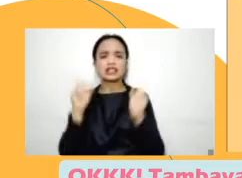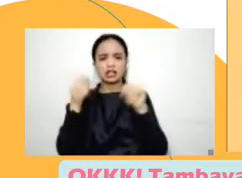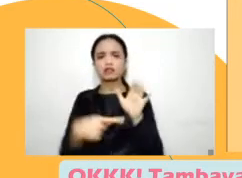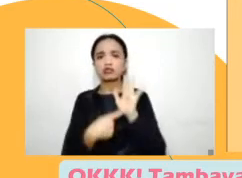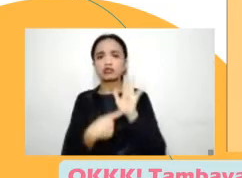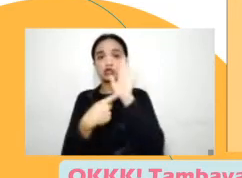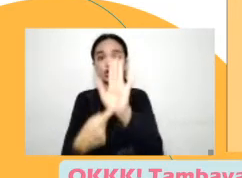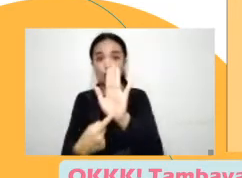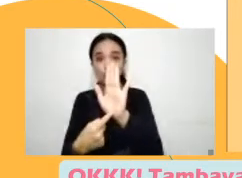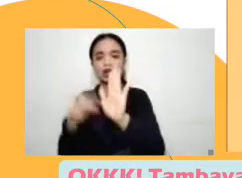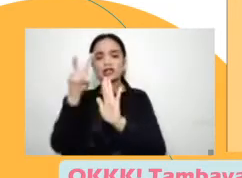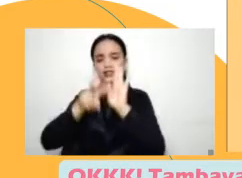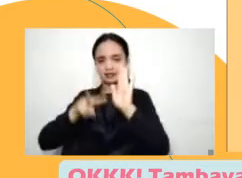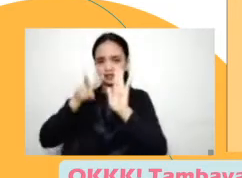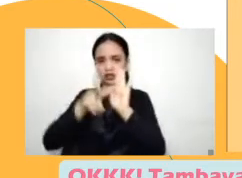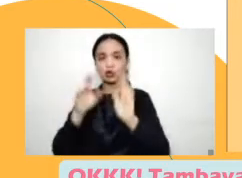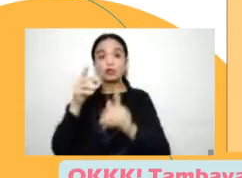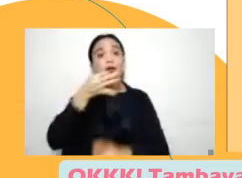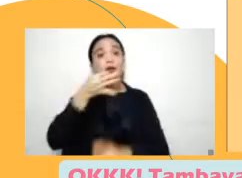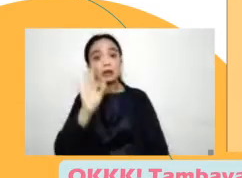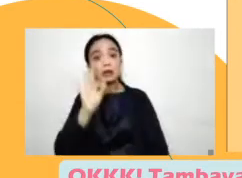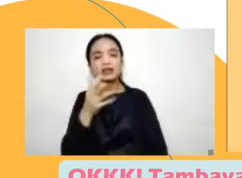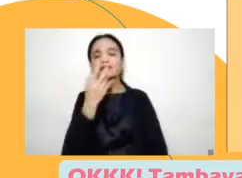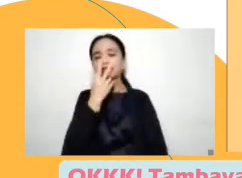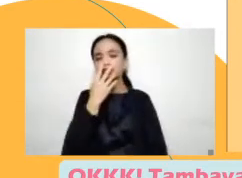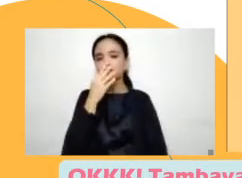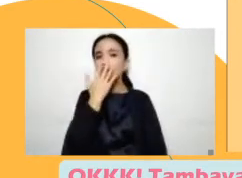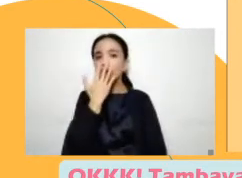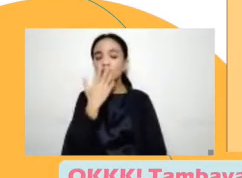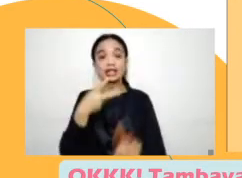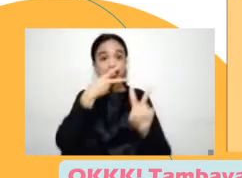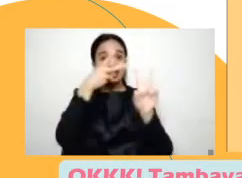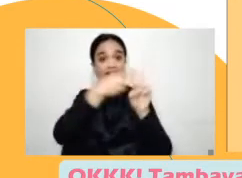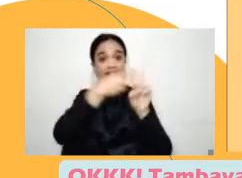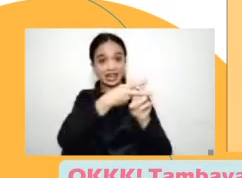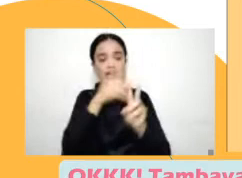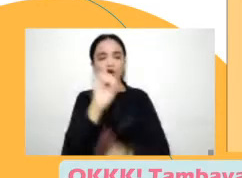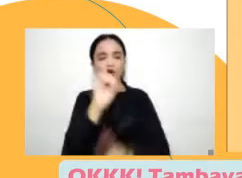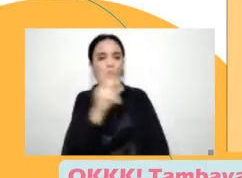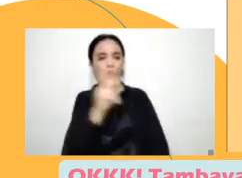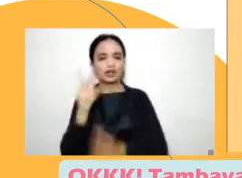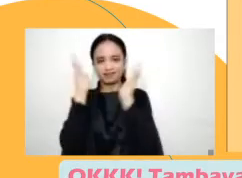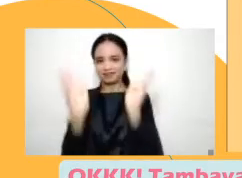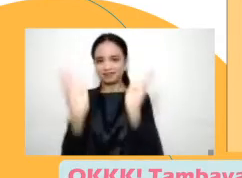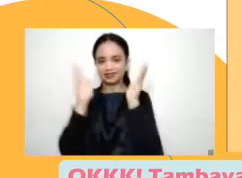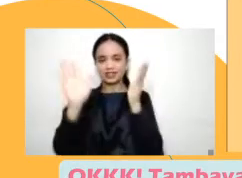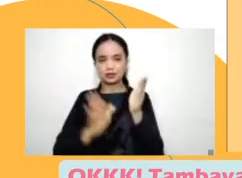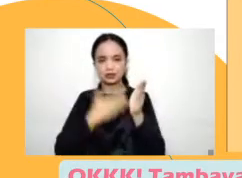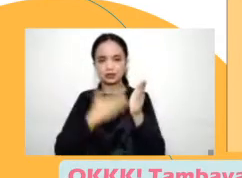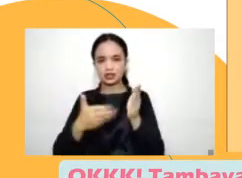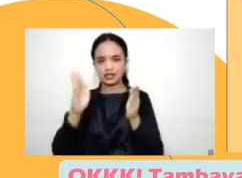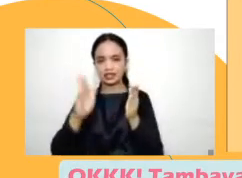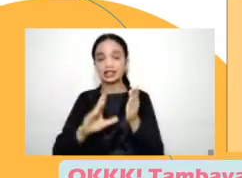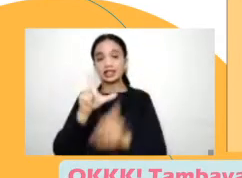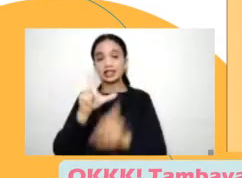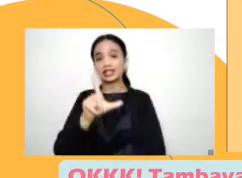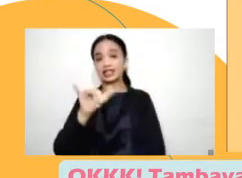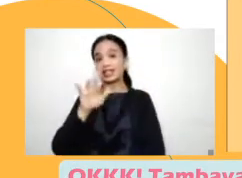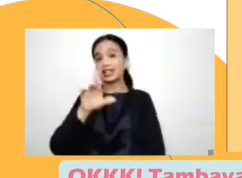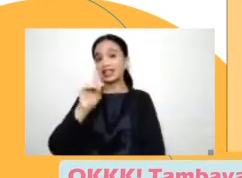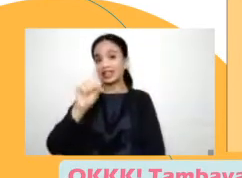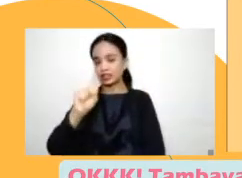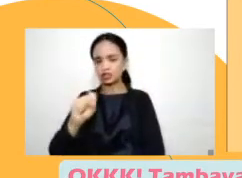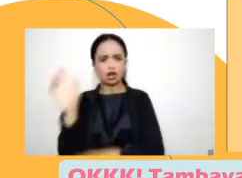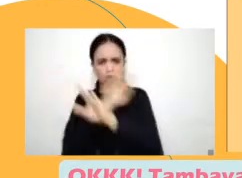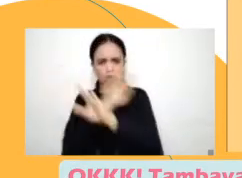ating video. At ang hashtag natin, OKKK Tambayan Music Lyrics. Huwag po natin kakalimutan, i-post